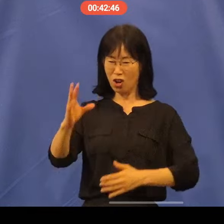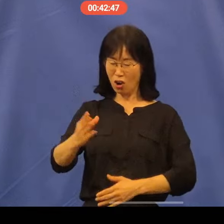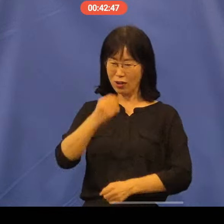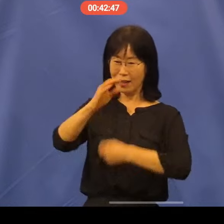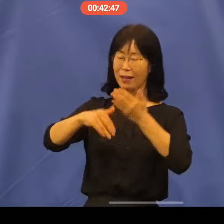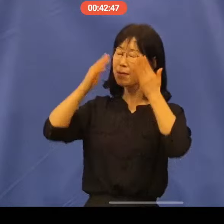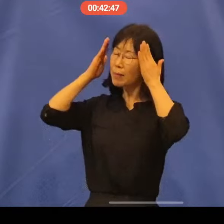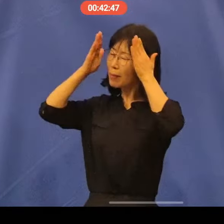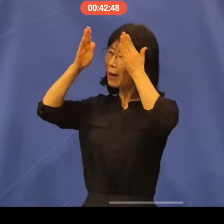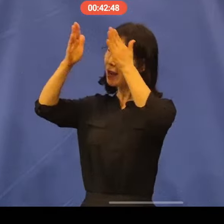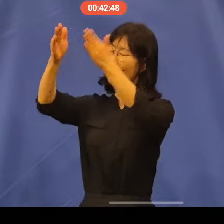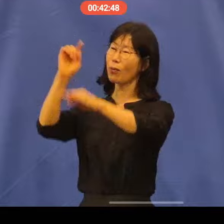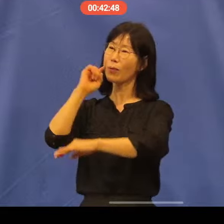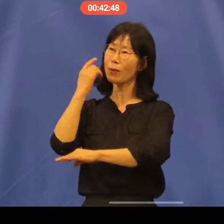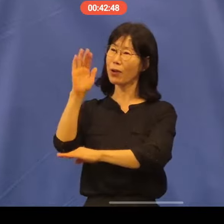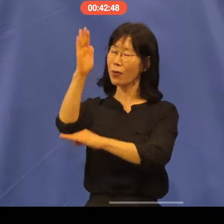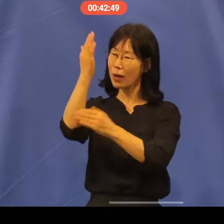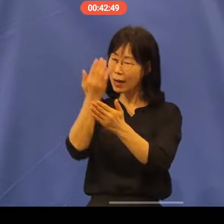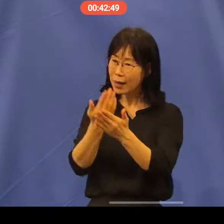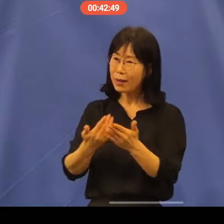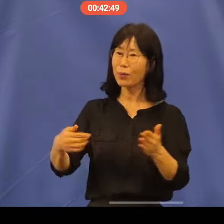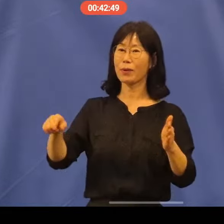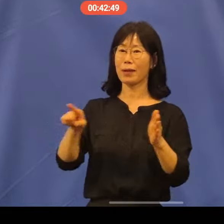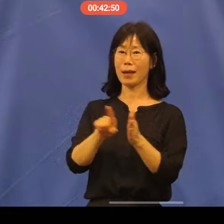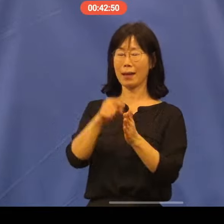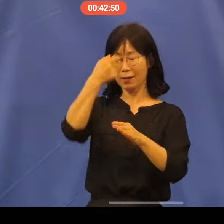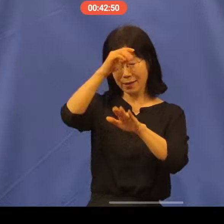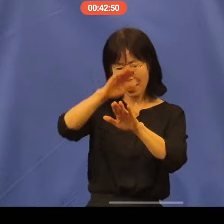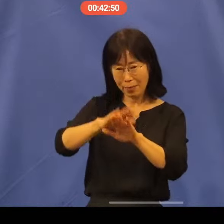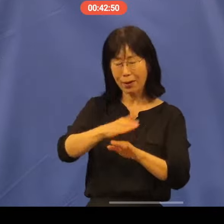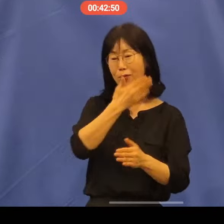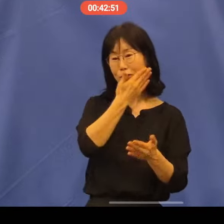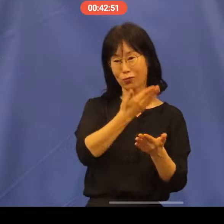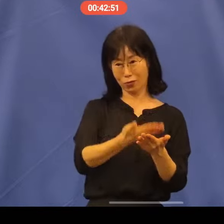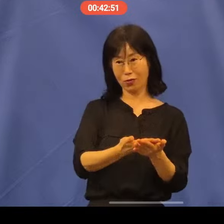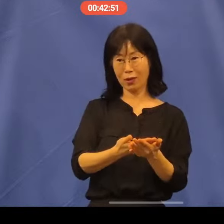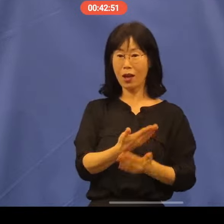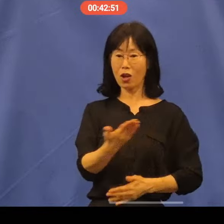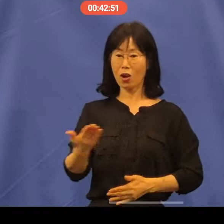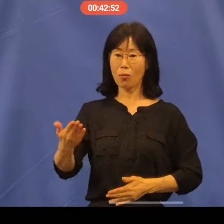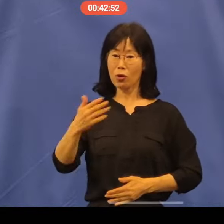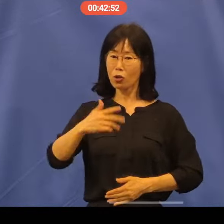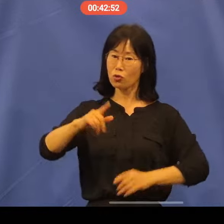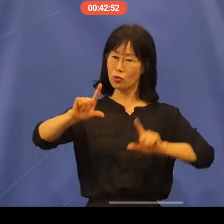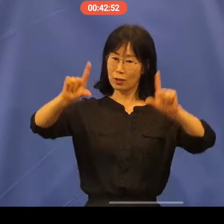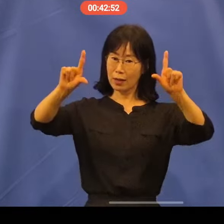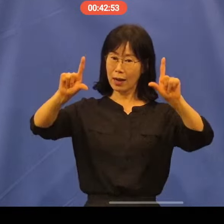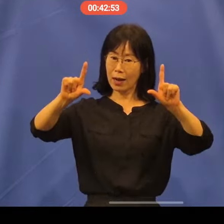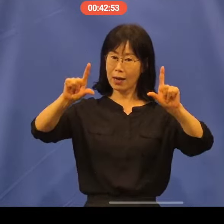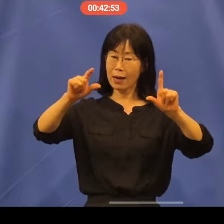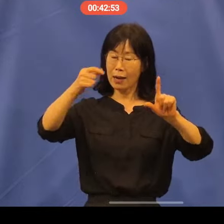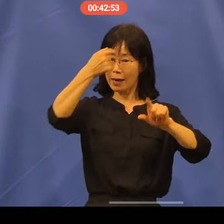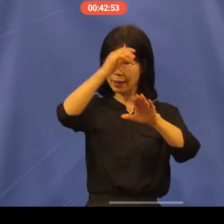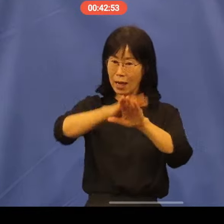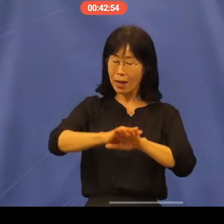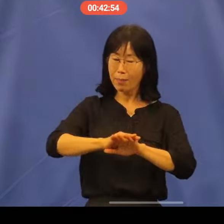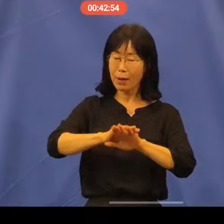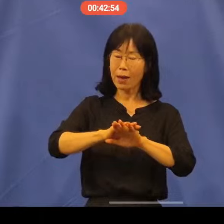그래서 여러분, 주일날 올 때는요, 토요일날 더 깊은 회개 시간이